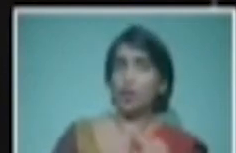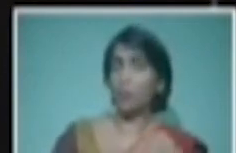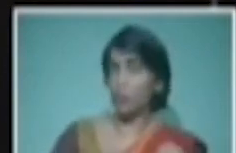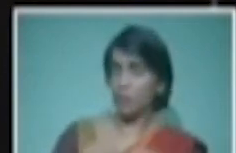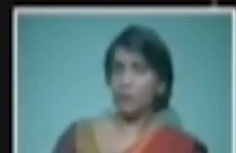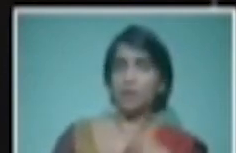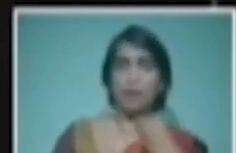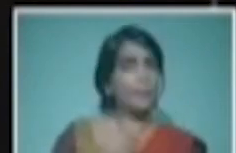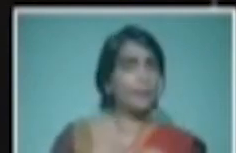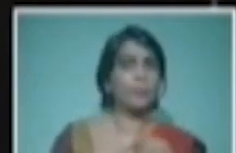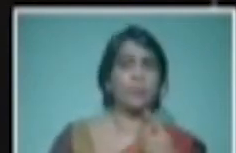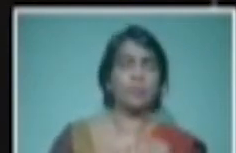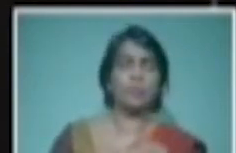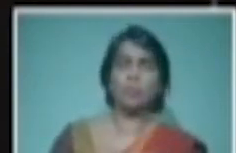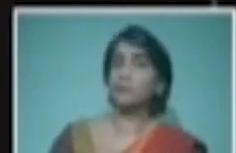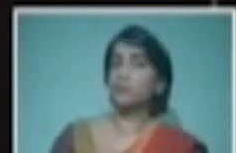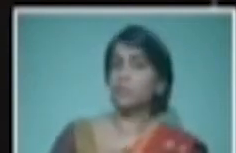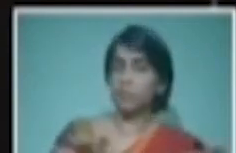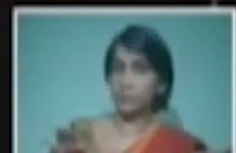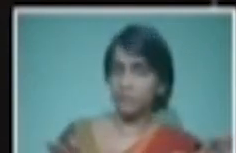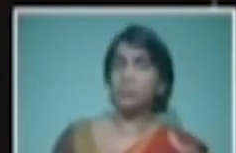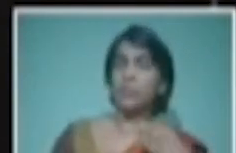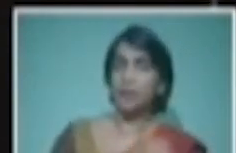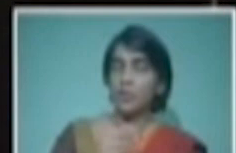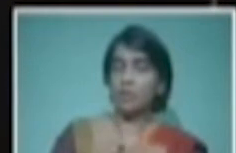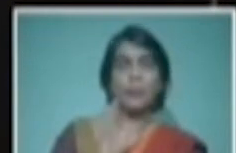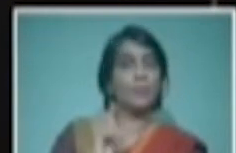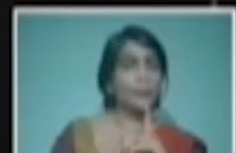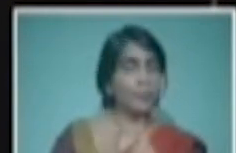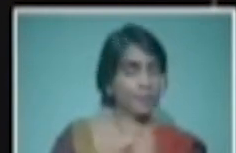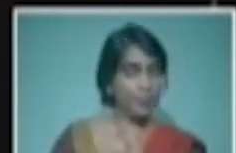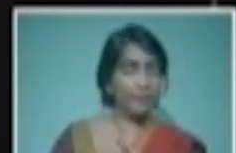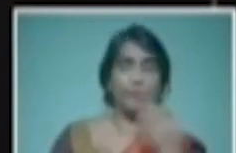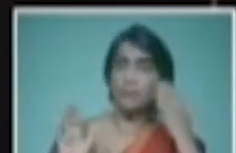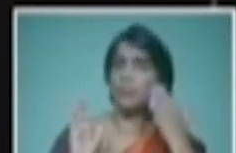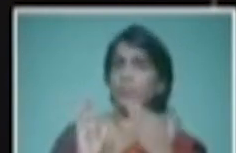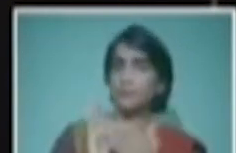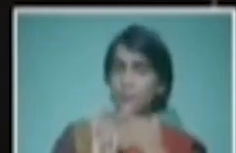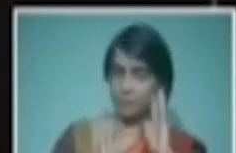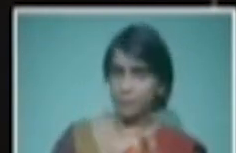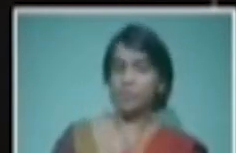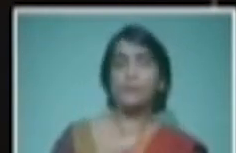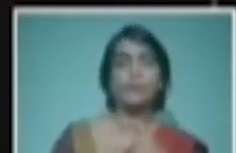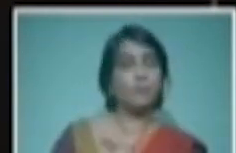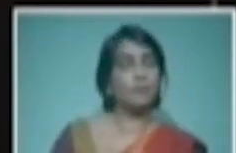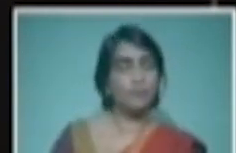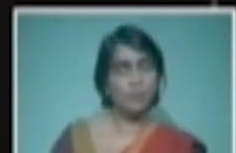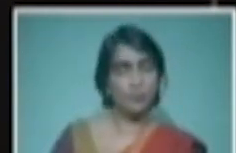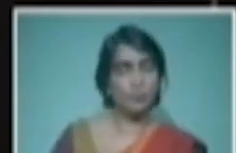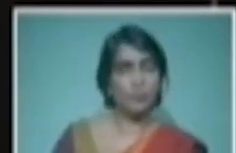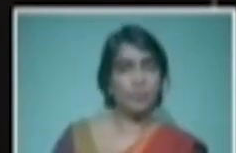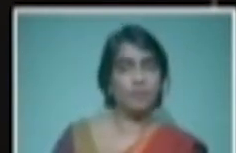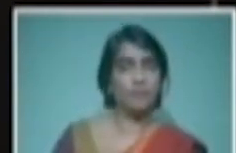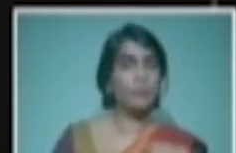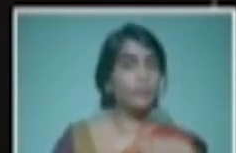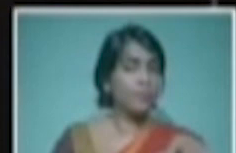වාණිජ මට්ටමින් ව්‍යාප්ත කිරීමේ කර්මාන්ත අමාත්‍යාංශලා අවධානය යොමු වී ඇත ඒ සඳහා